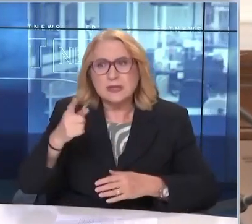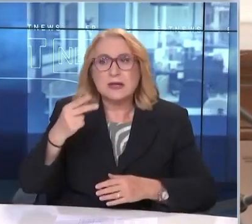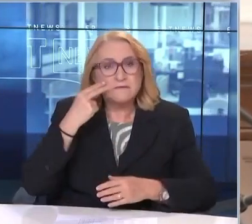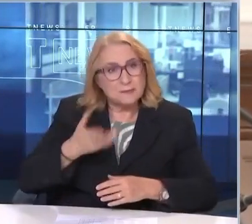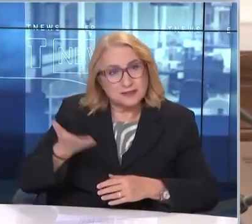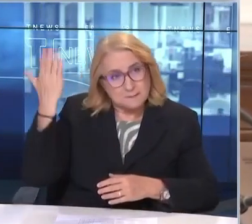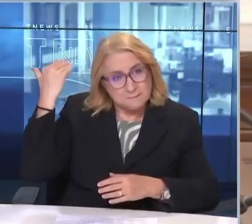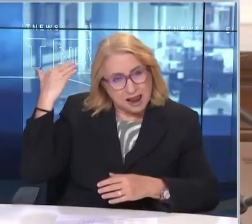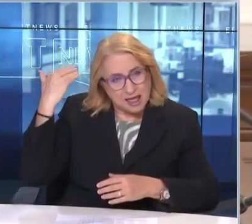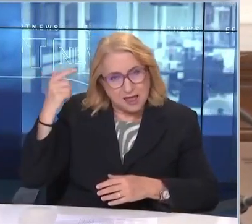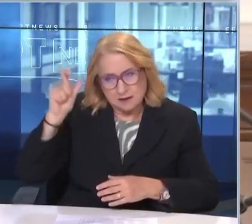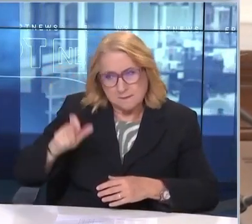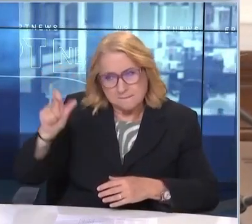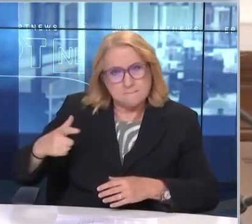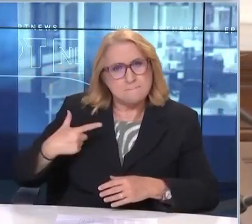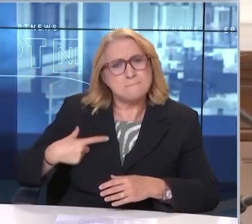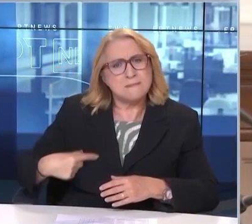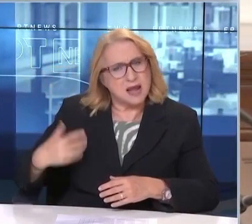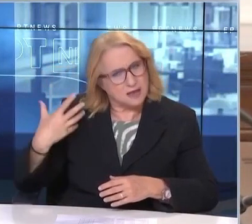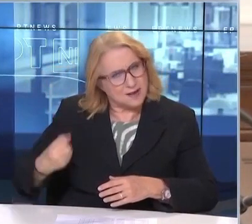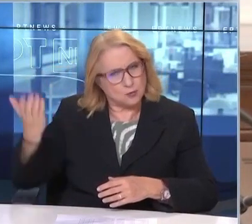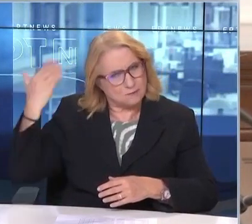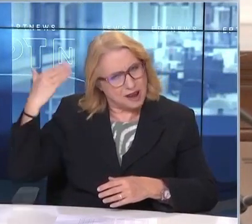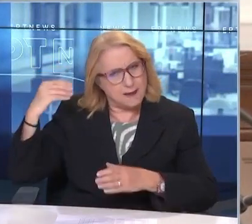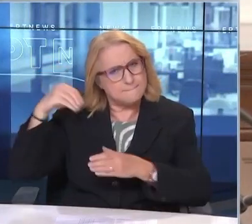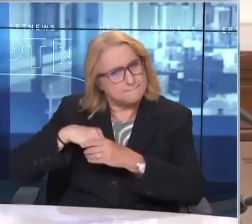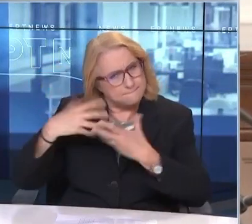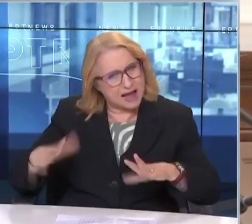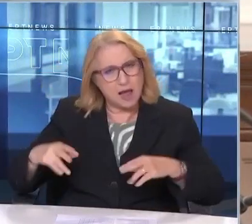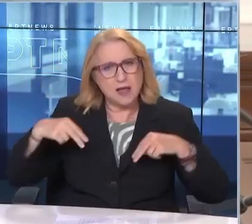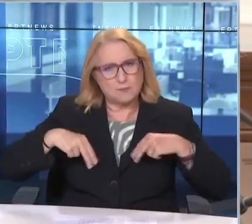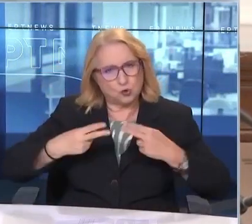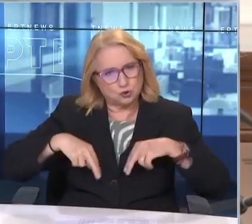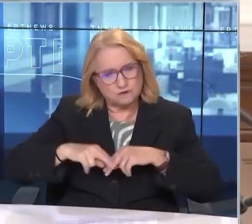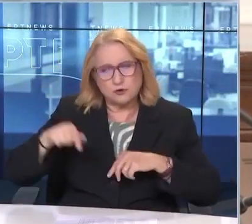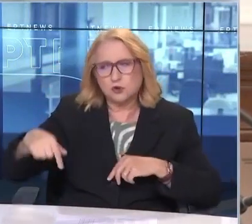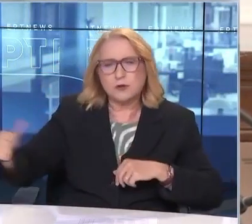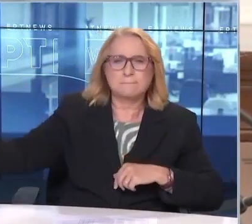του Υπουργικού Συμβουλίου να επανέρχονται, άλλους να αναλαμβάνουν διαφορετικές ευθύνες.